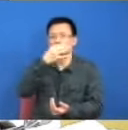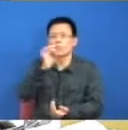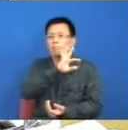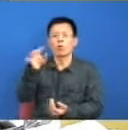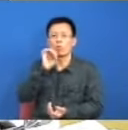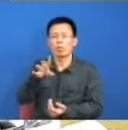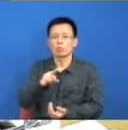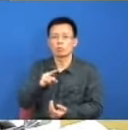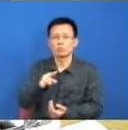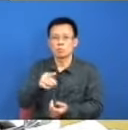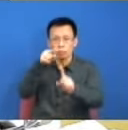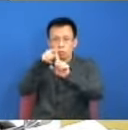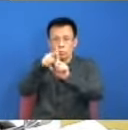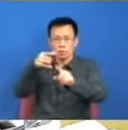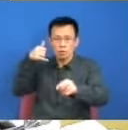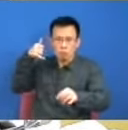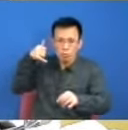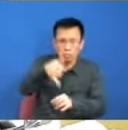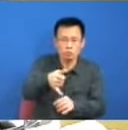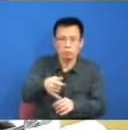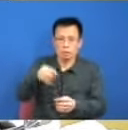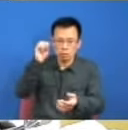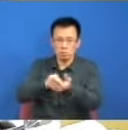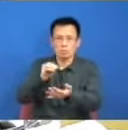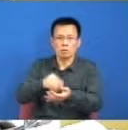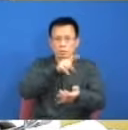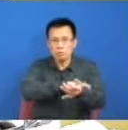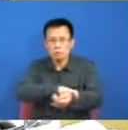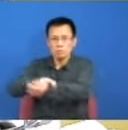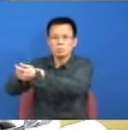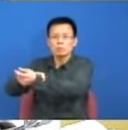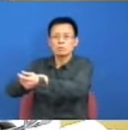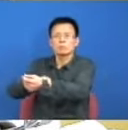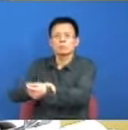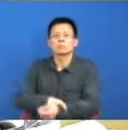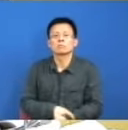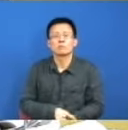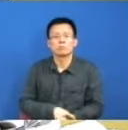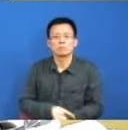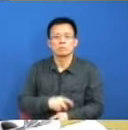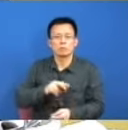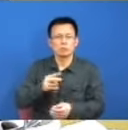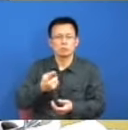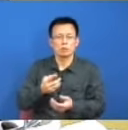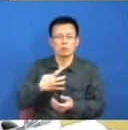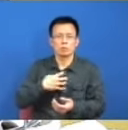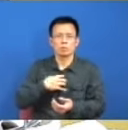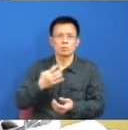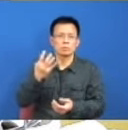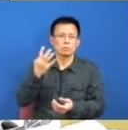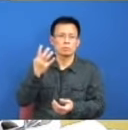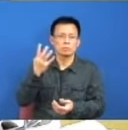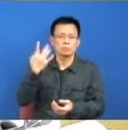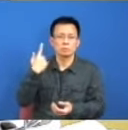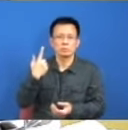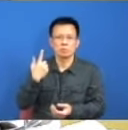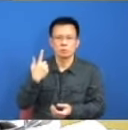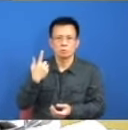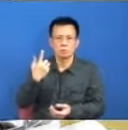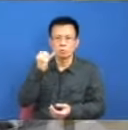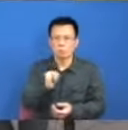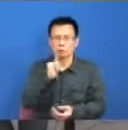就個目標就係要清你哋場拉你哋咁樣。就變咗係我自己感覺上係狠咗好多咯。 係